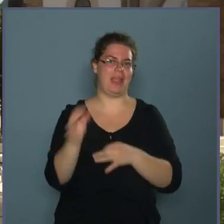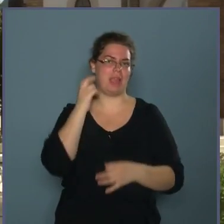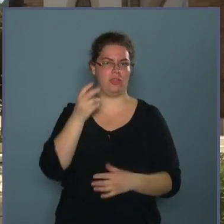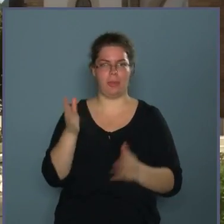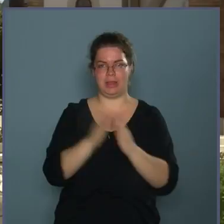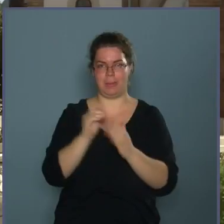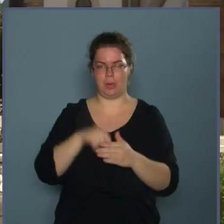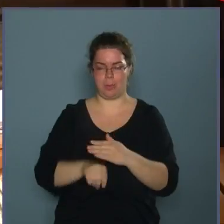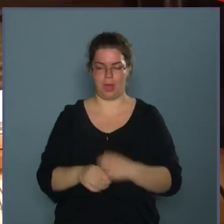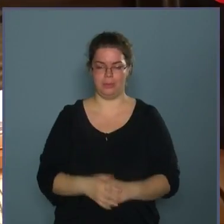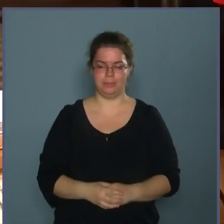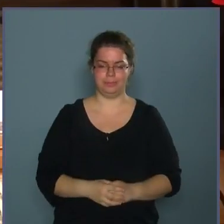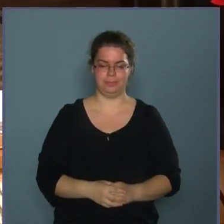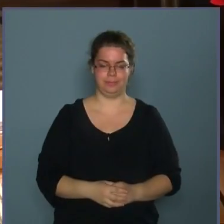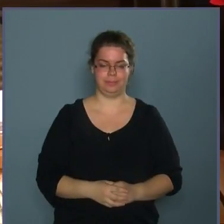Erzsébet templomban.